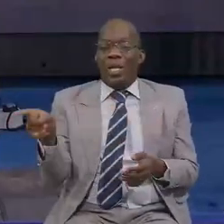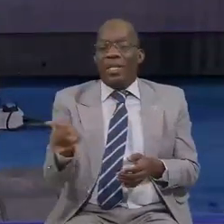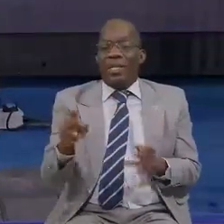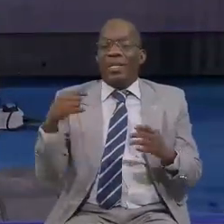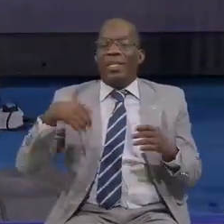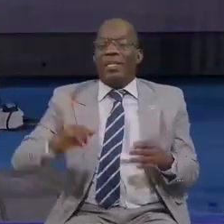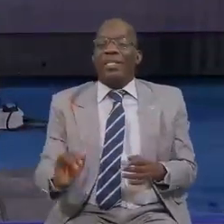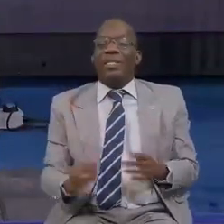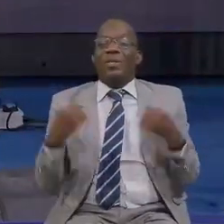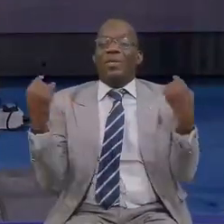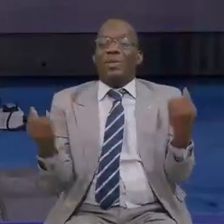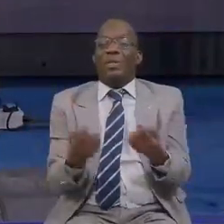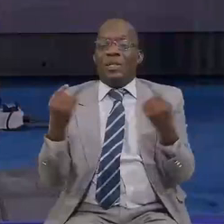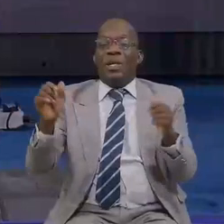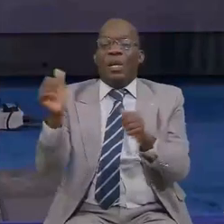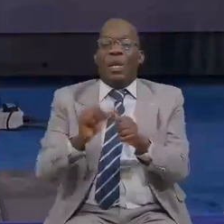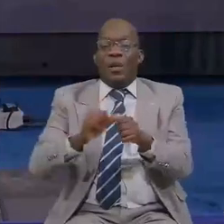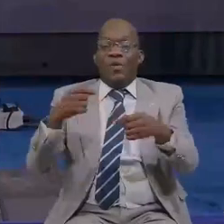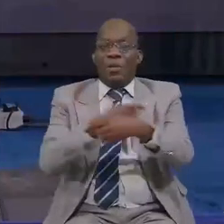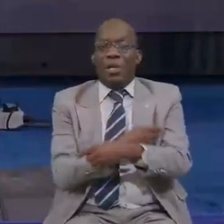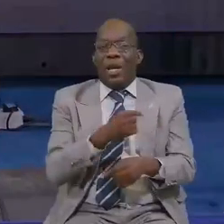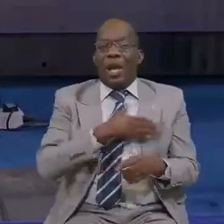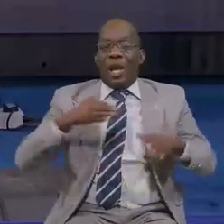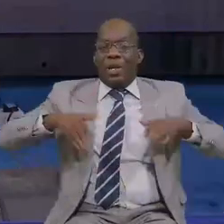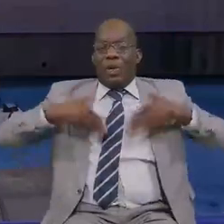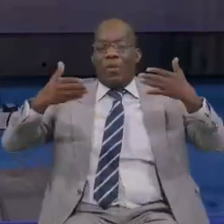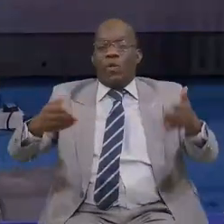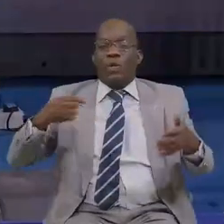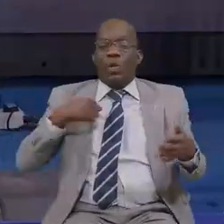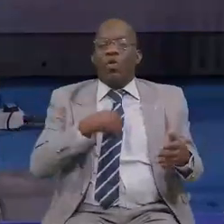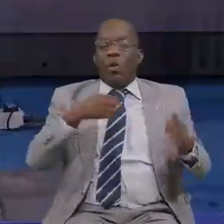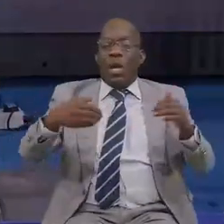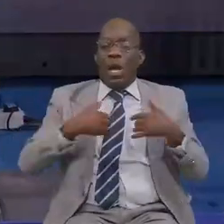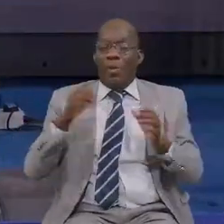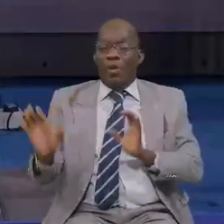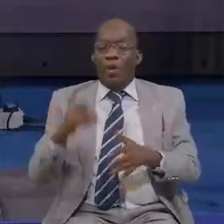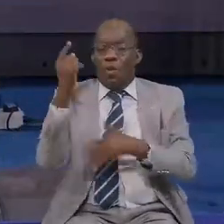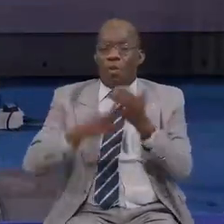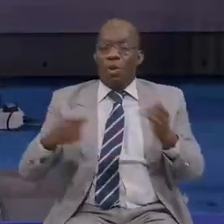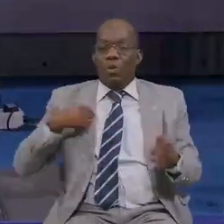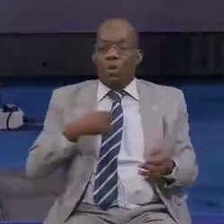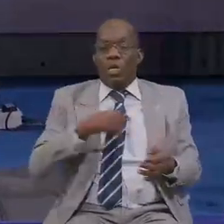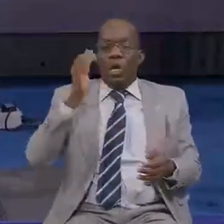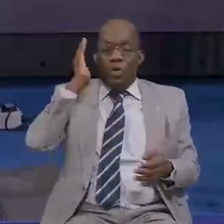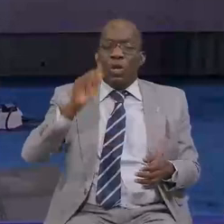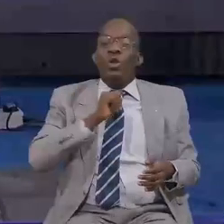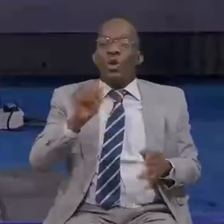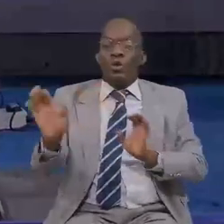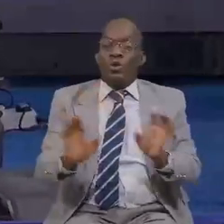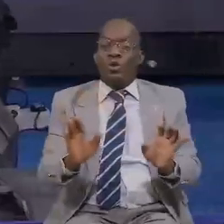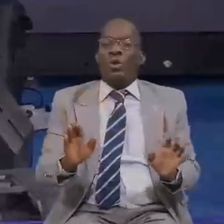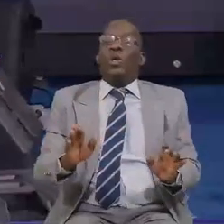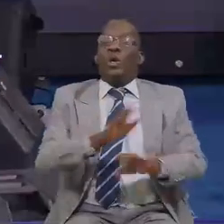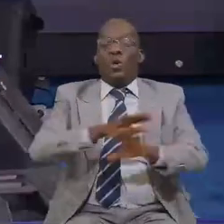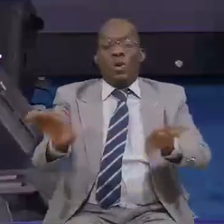encore chaque jour. Alors ils confessent même, nous avons fait ce que nous ne devrions pas faire. Ne le fais plus. Alors, ils reviennent encore